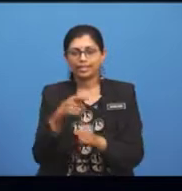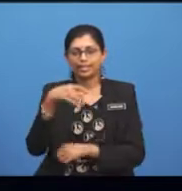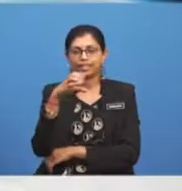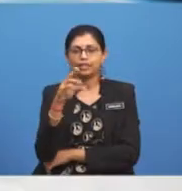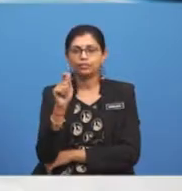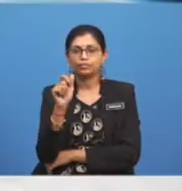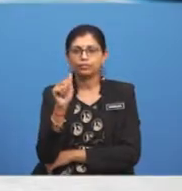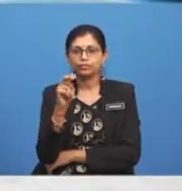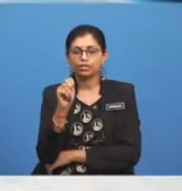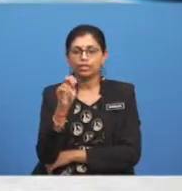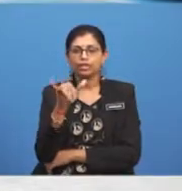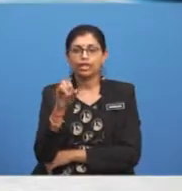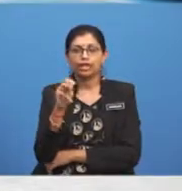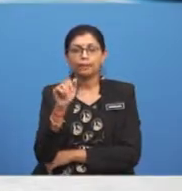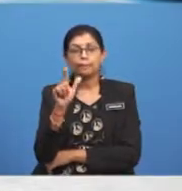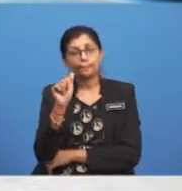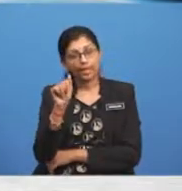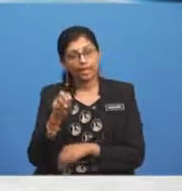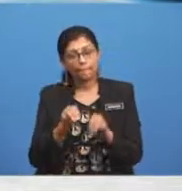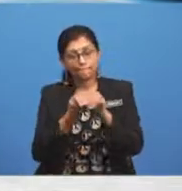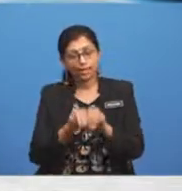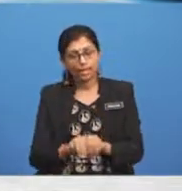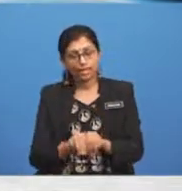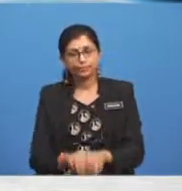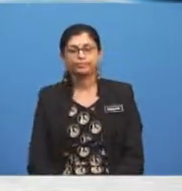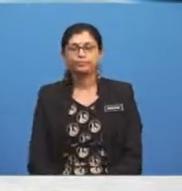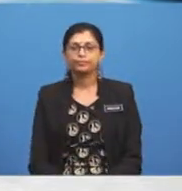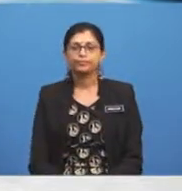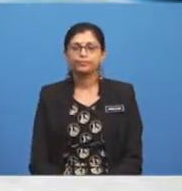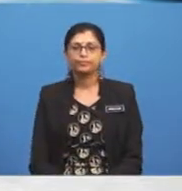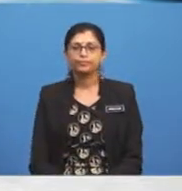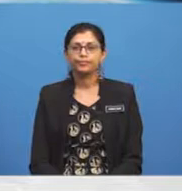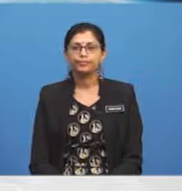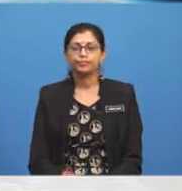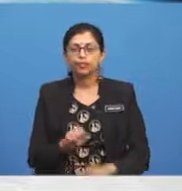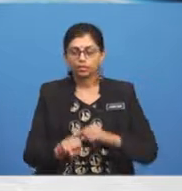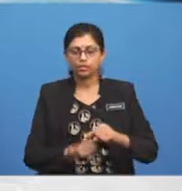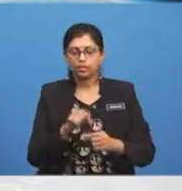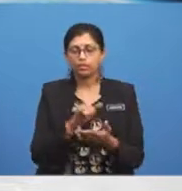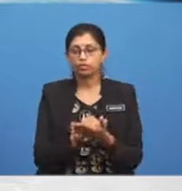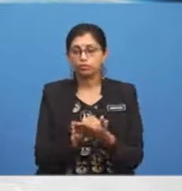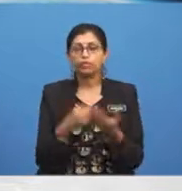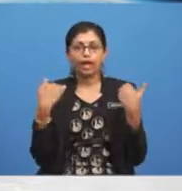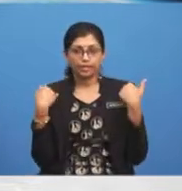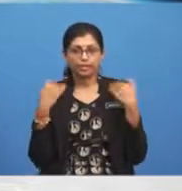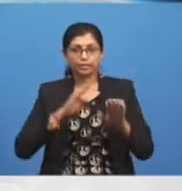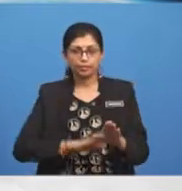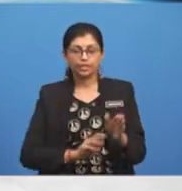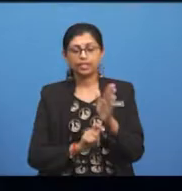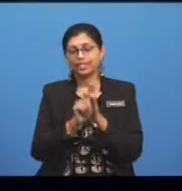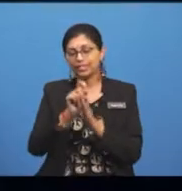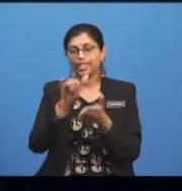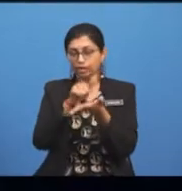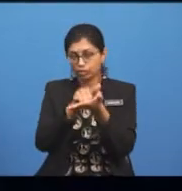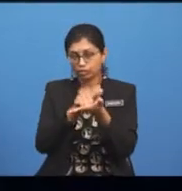malar. Maka satelit ini sudah tentu akan berada pada ketinggian tersebut.